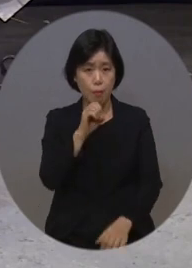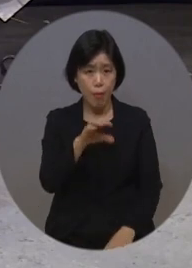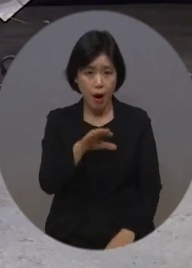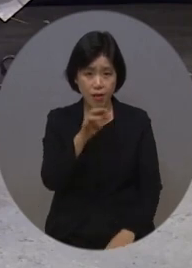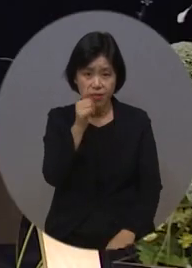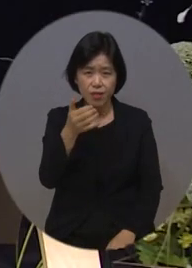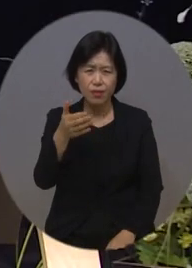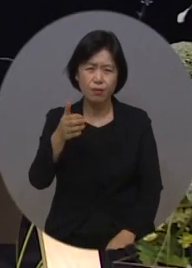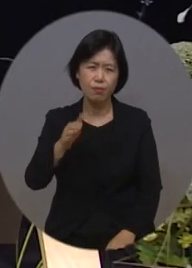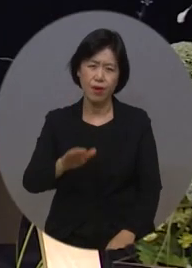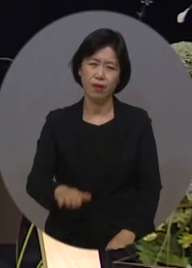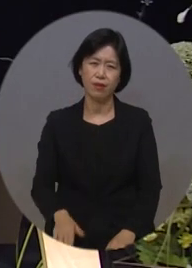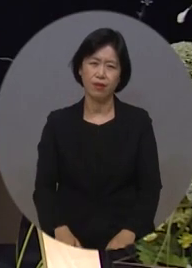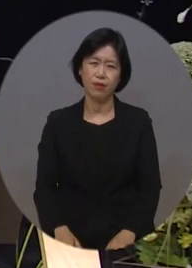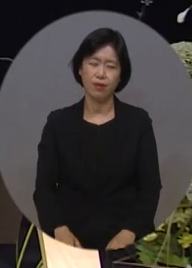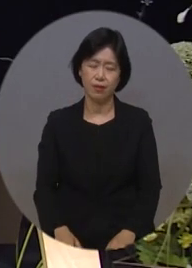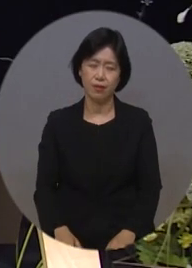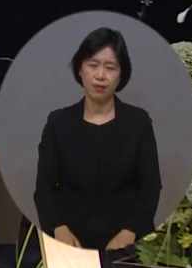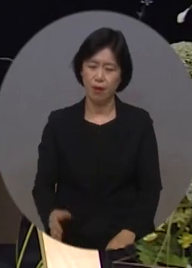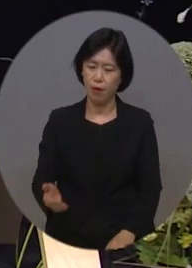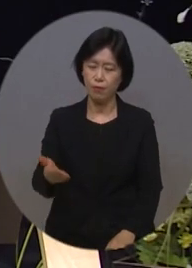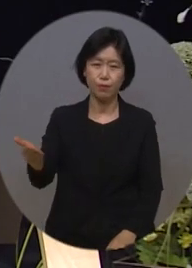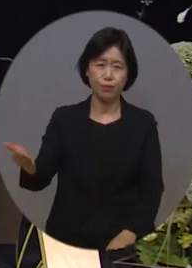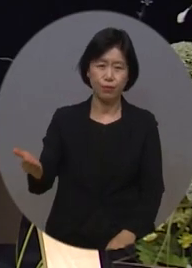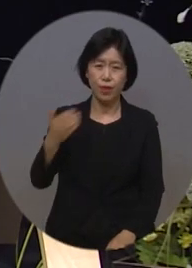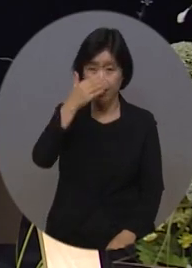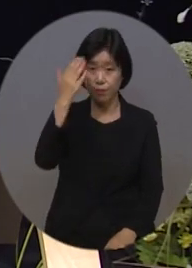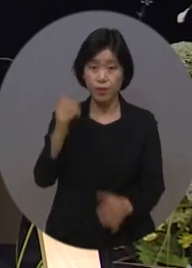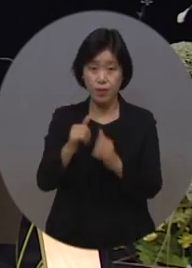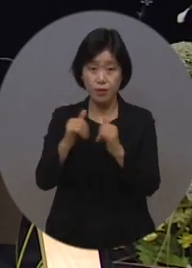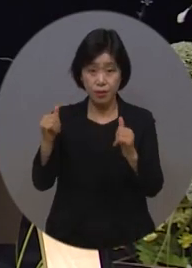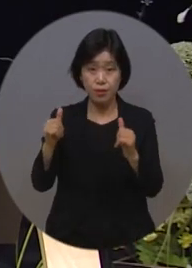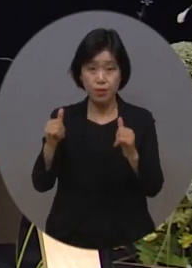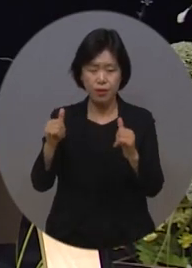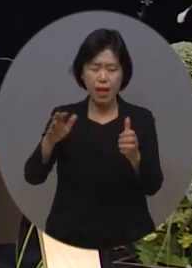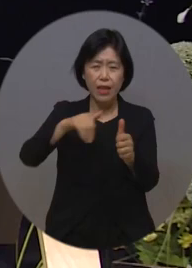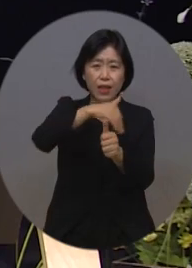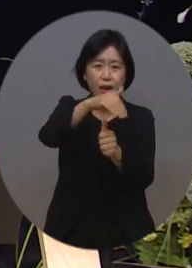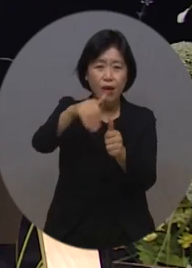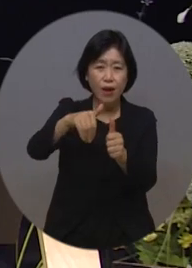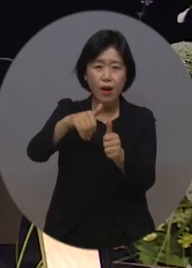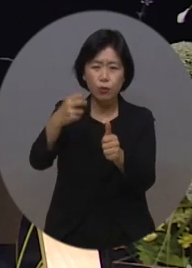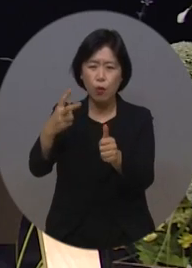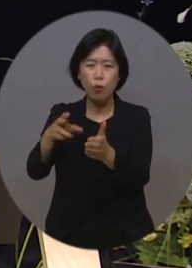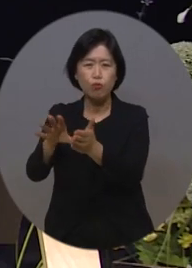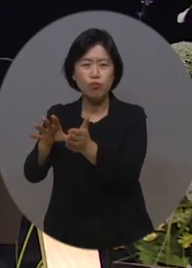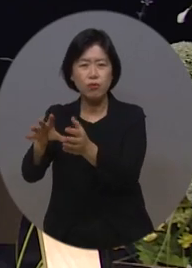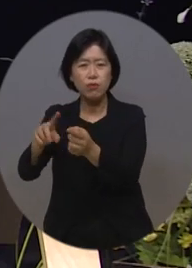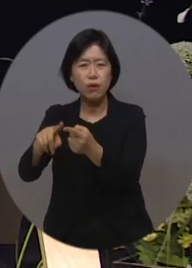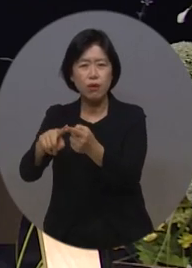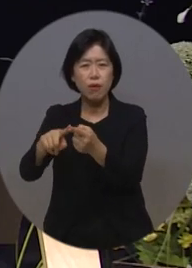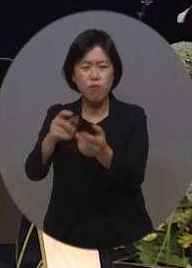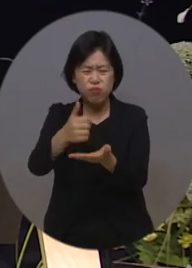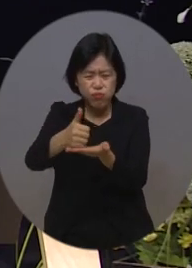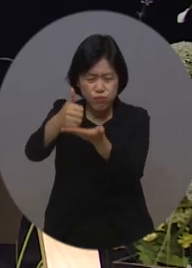우리 젊은이들은 언제부터 사물과 현상에 극 존칭을 부여해